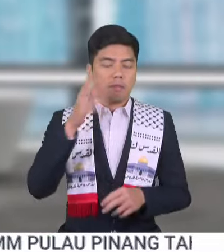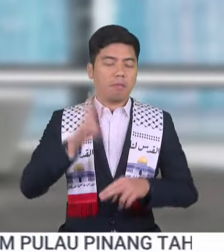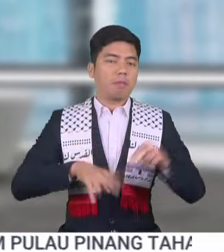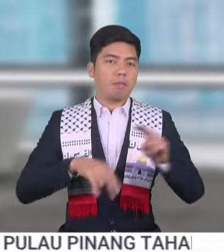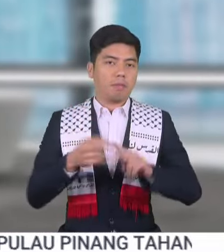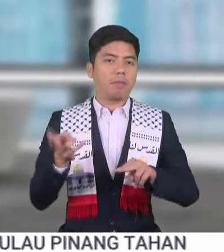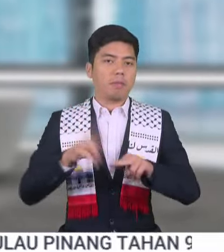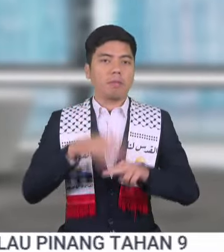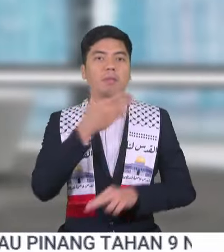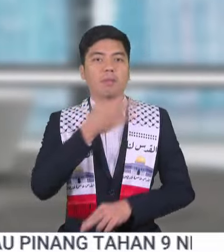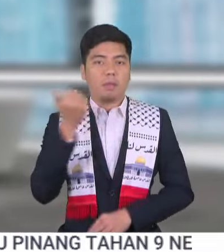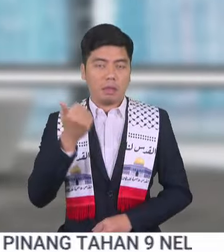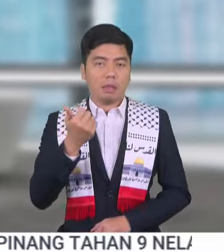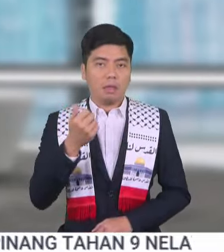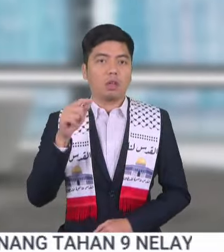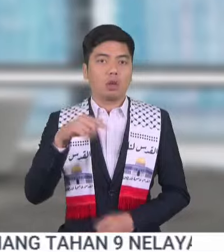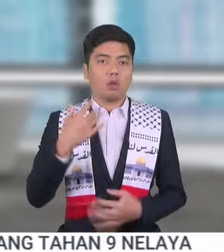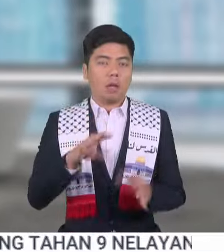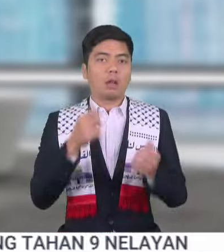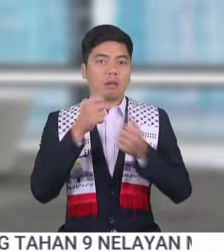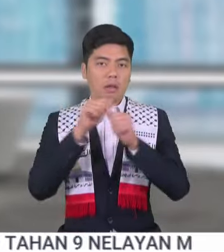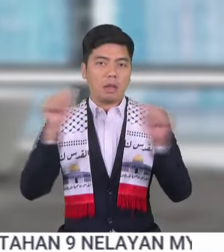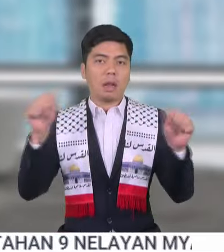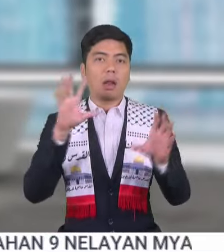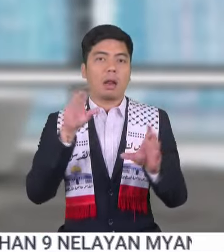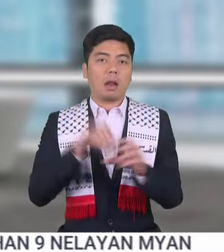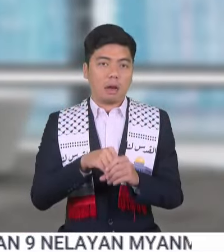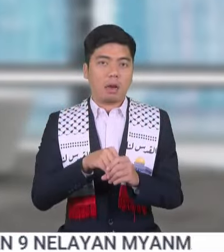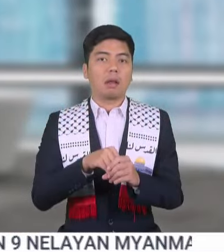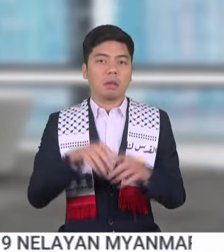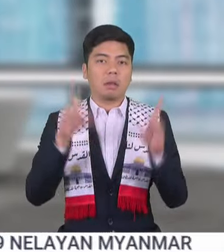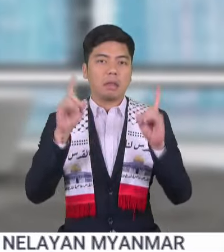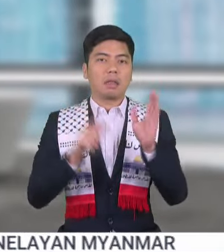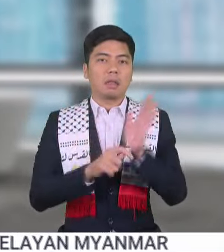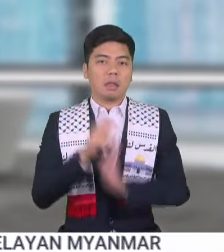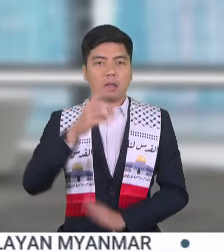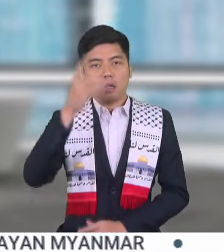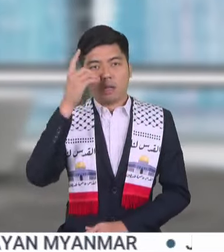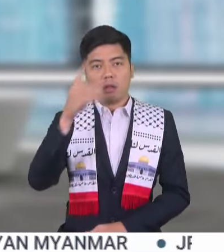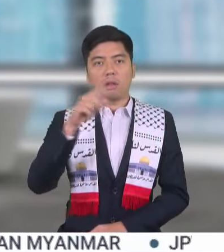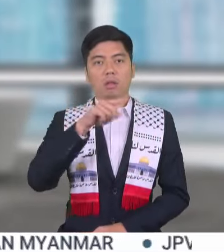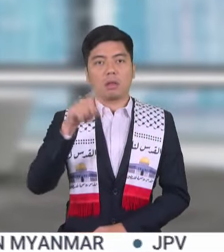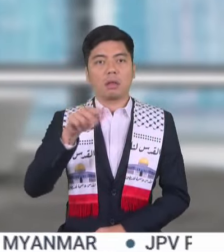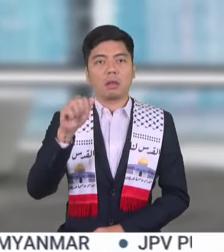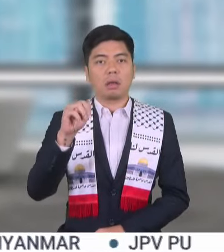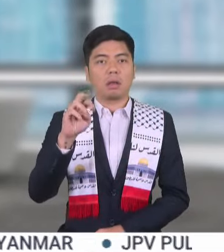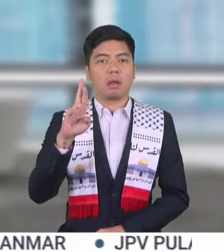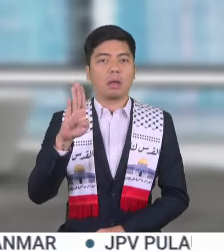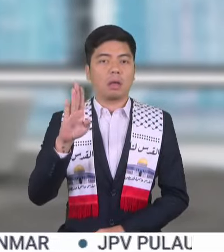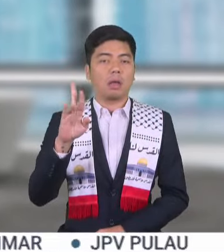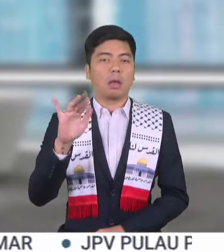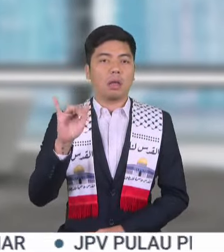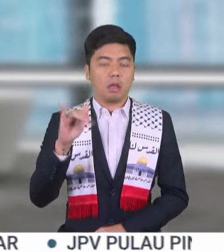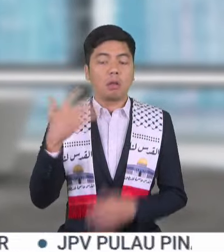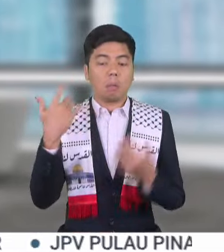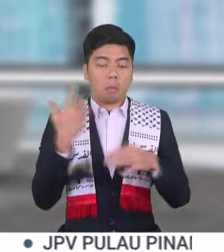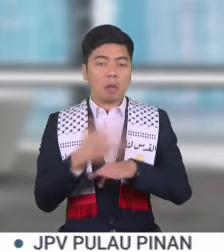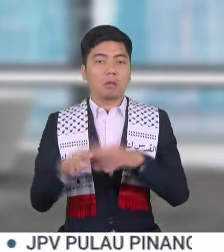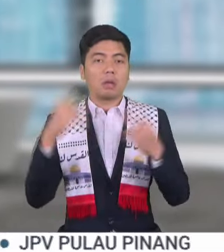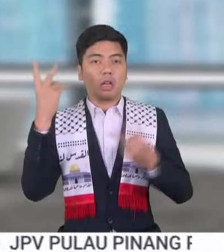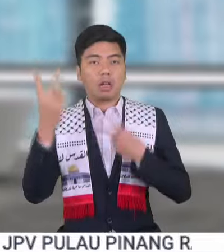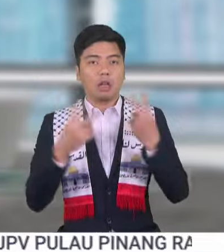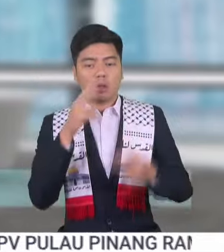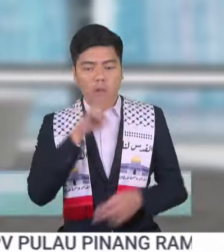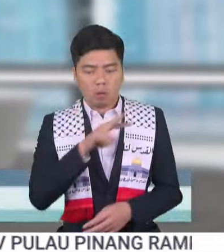dan ditambah baik. Perkara itu dinyatakan Menteri Pendidikan Tinggi Datuk Seri Dr. Zamri Abdul Kadir selepas meninjau keadaan dan